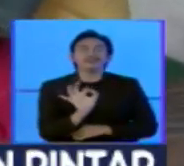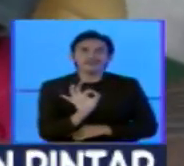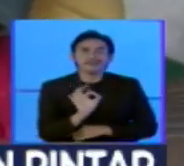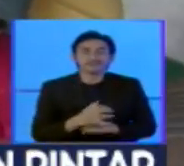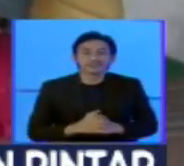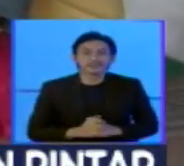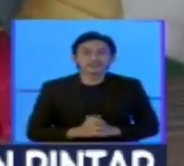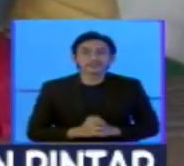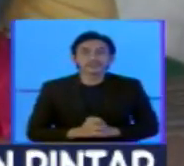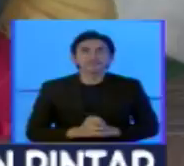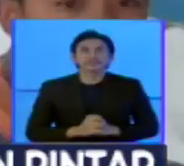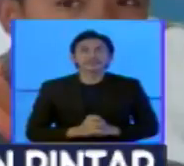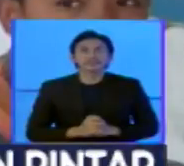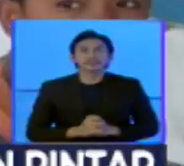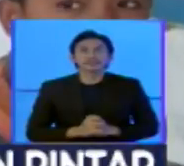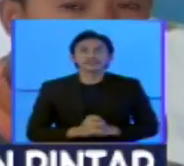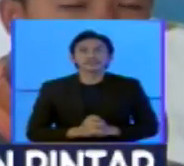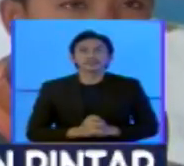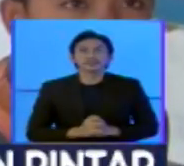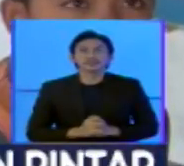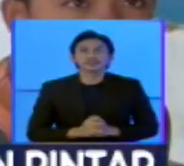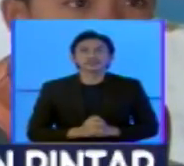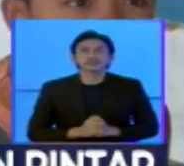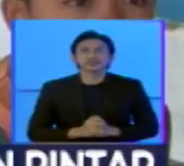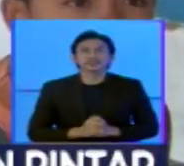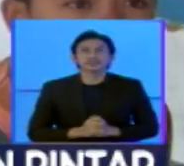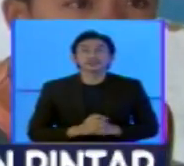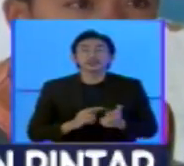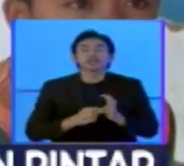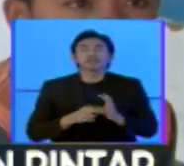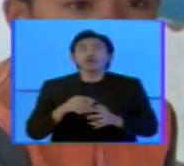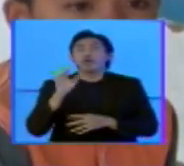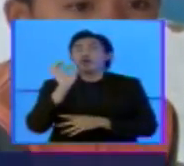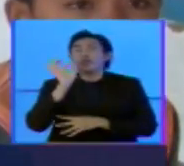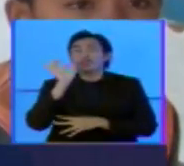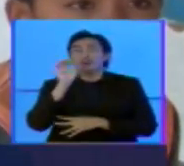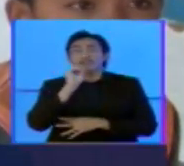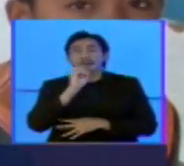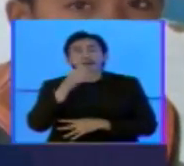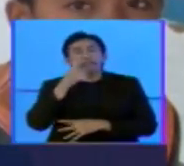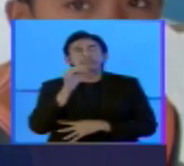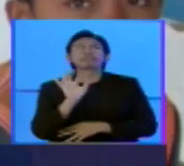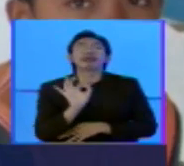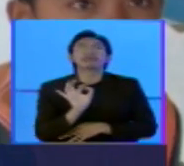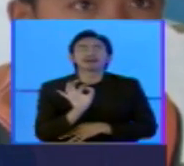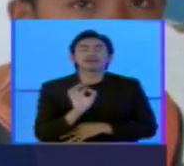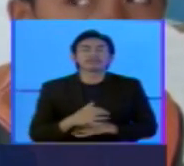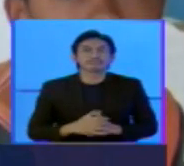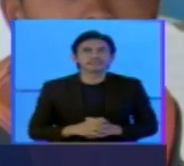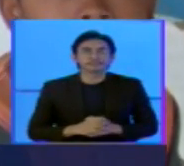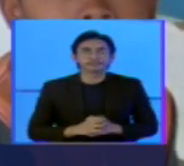belajar secara online. Ternyata orang tua siswa itu bilang tidak punya HP pintar atau tidak punya smartphone.